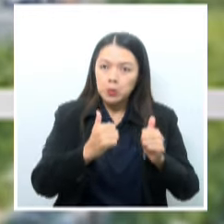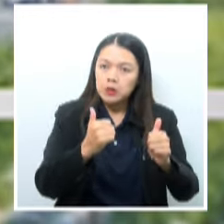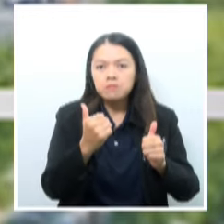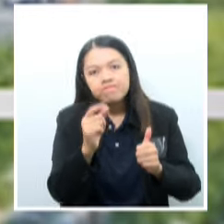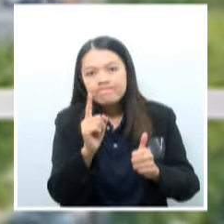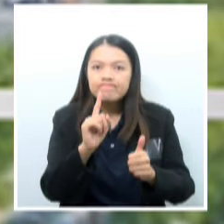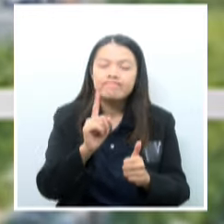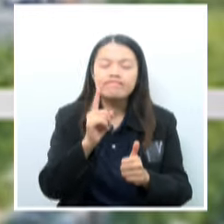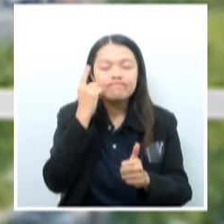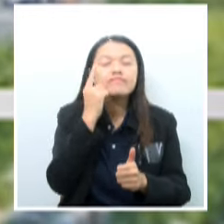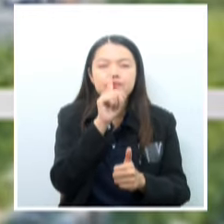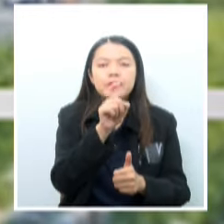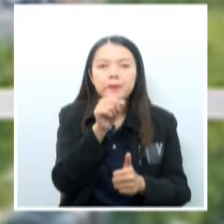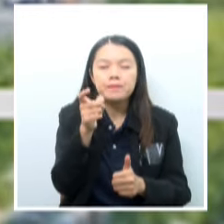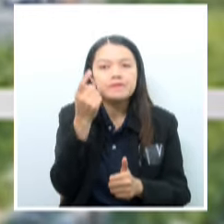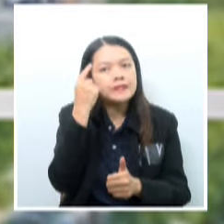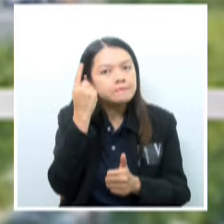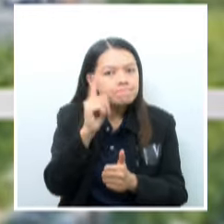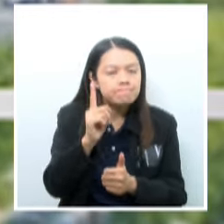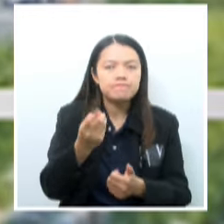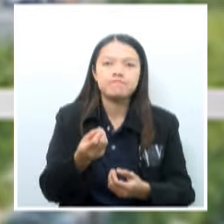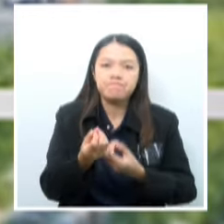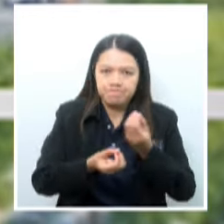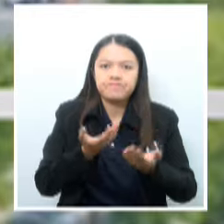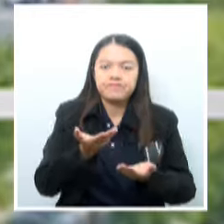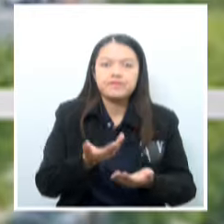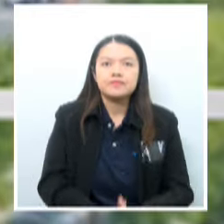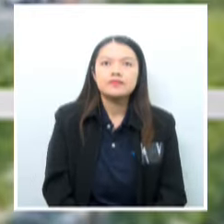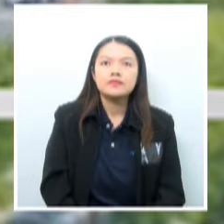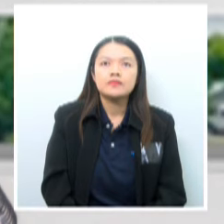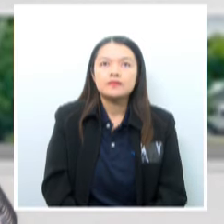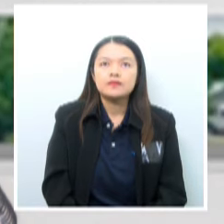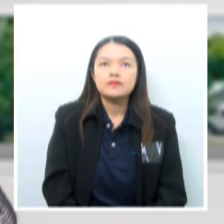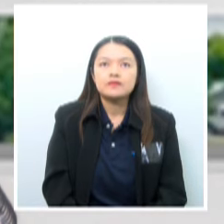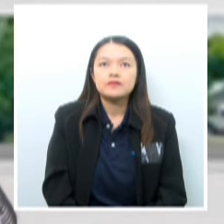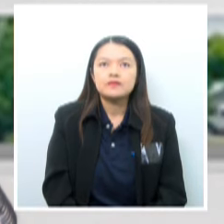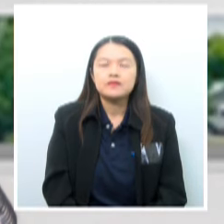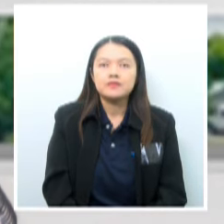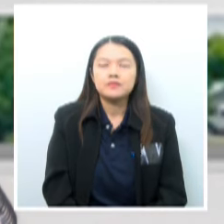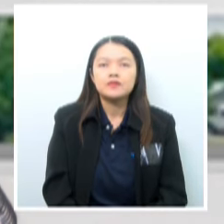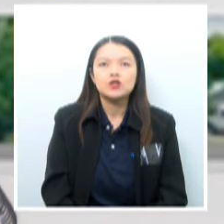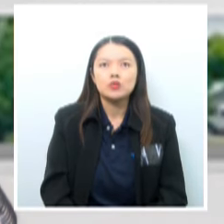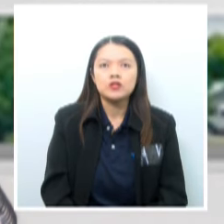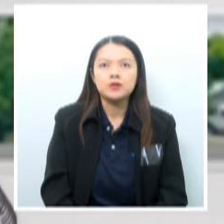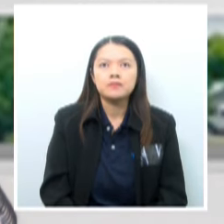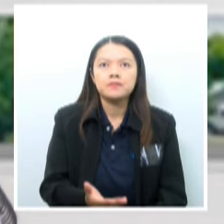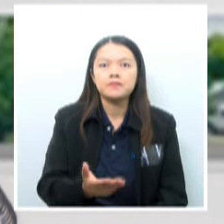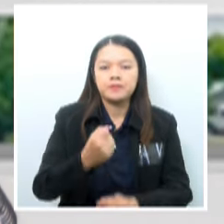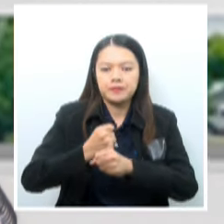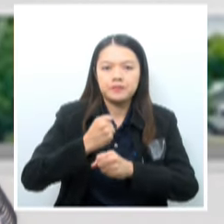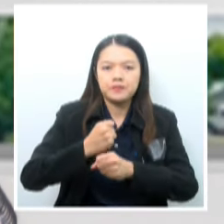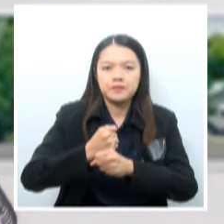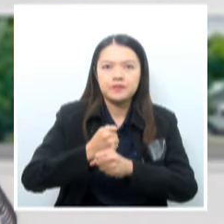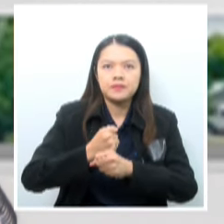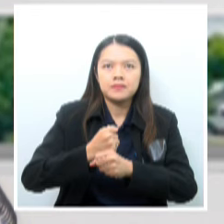างไรคะก็ขอทราบความคิดเห็นจากท่านรองในส่วนนี้ค่ะ ก็ต้องขอบคุณทีมงานของสำนักทุ